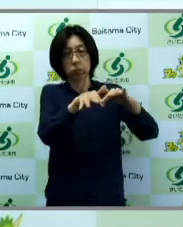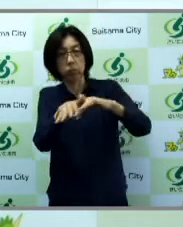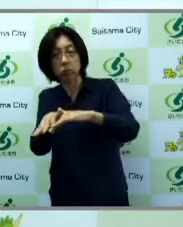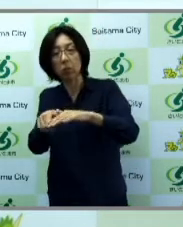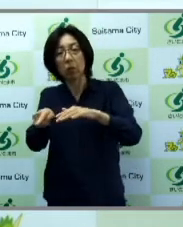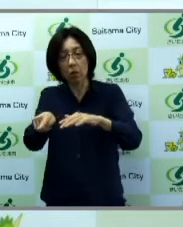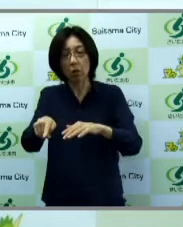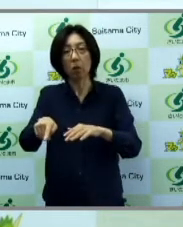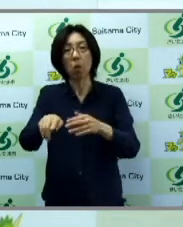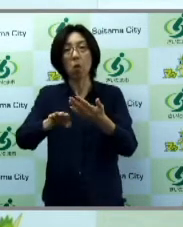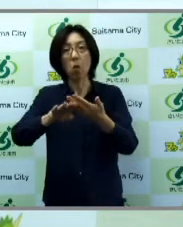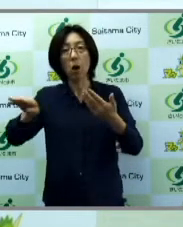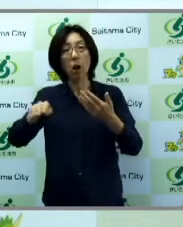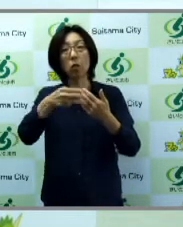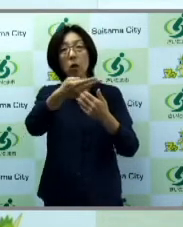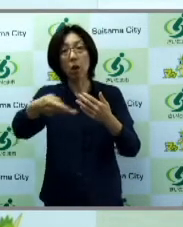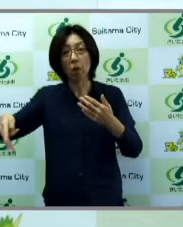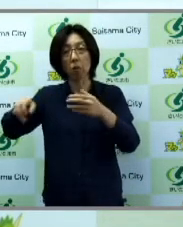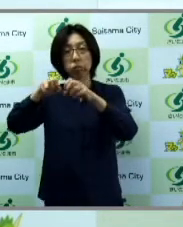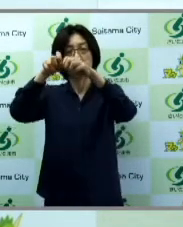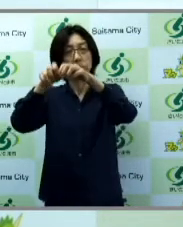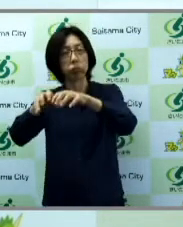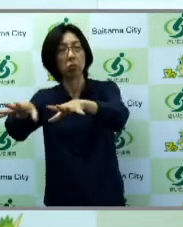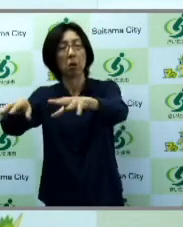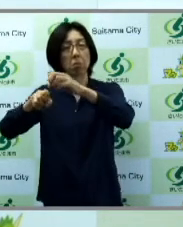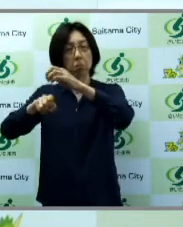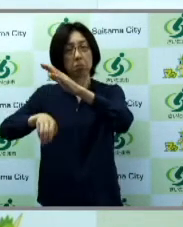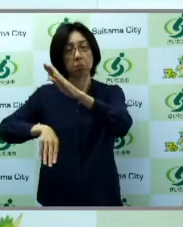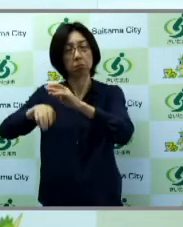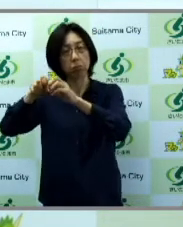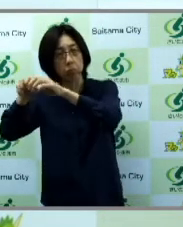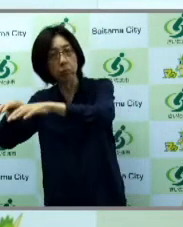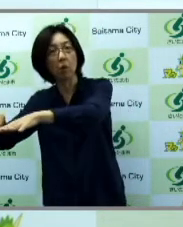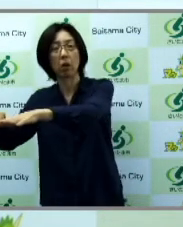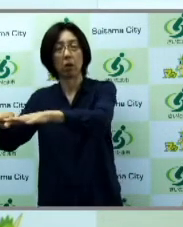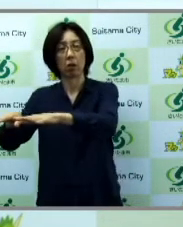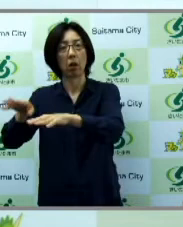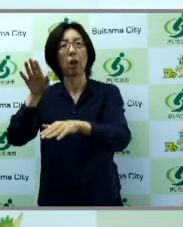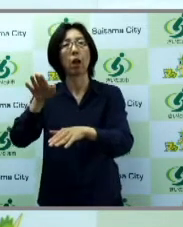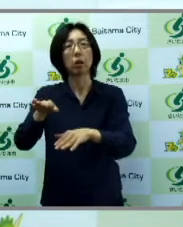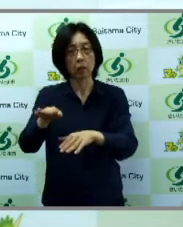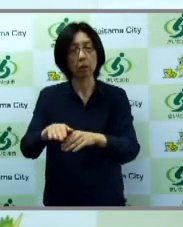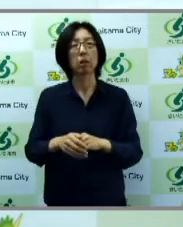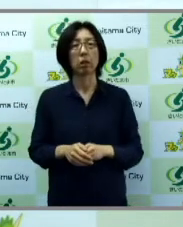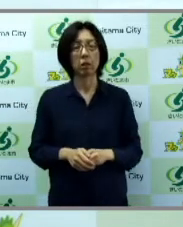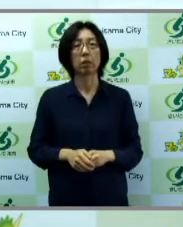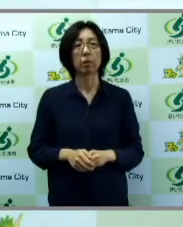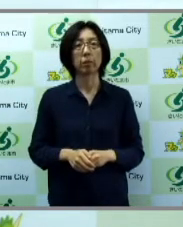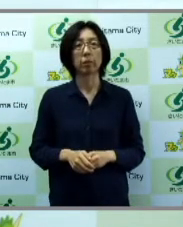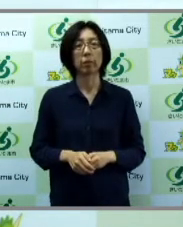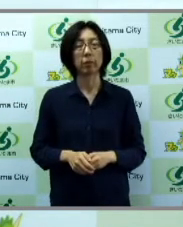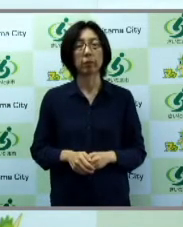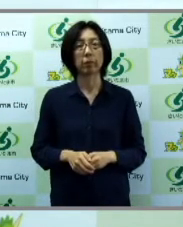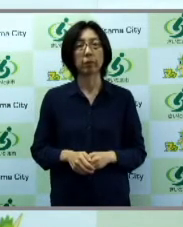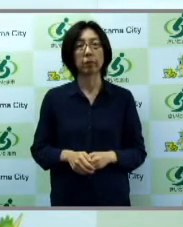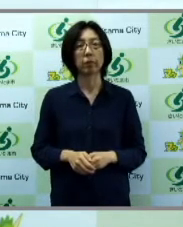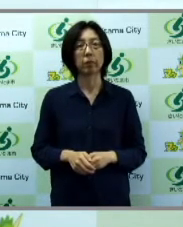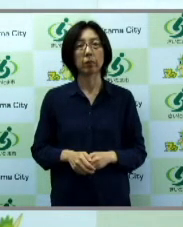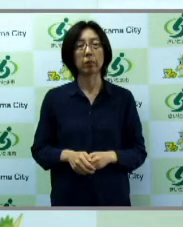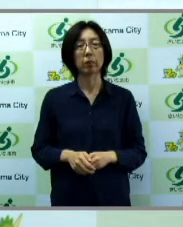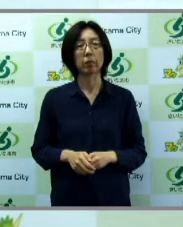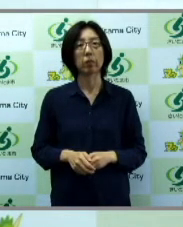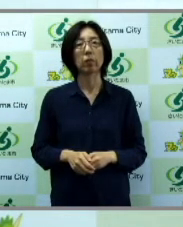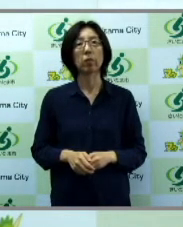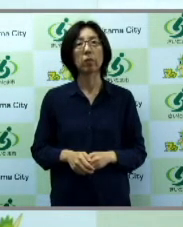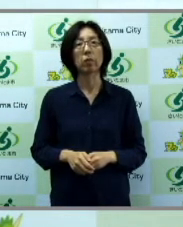が、ハード面で例えばまあ、今やっている治水対策の